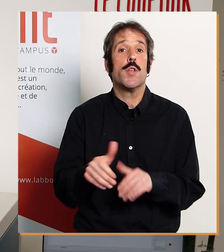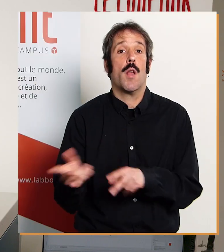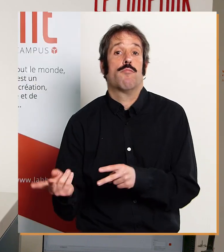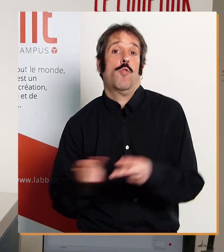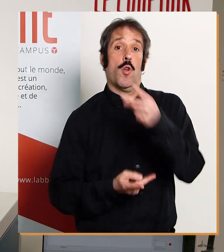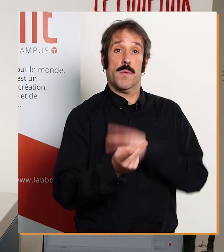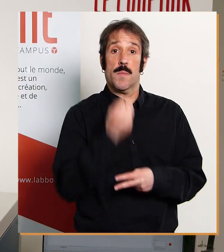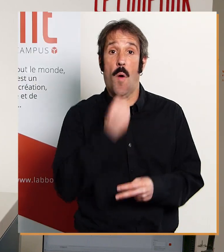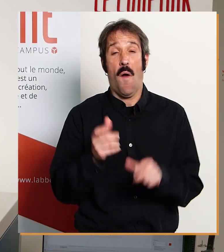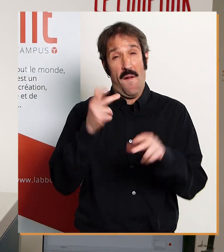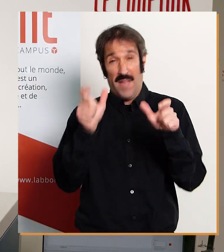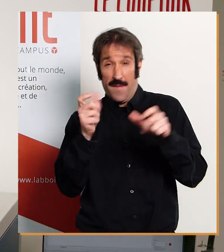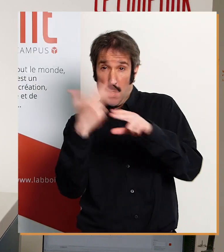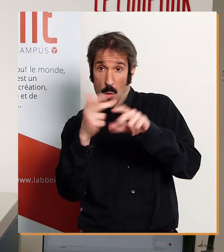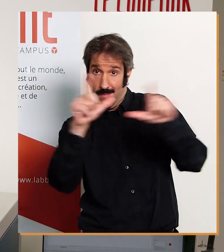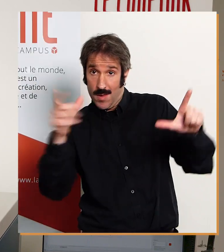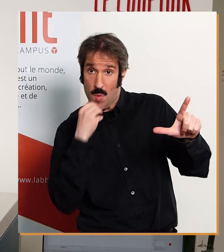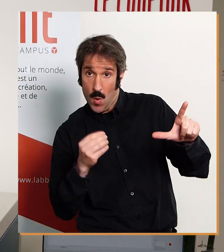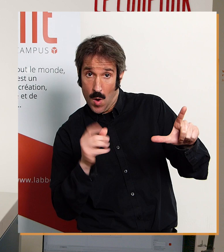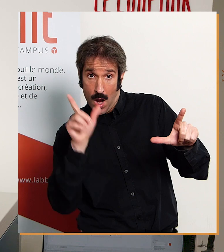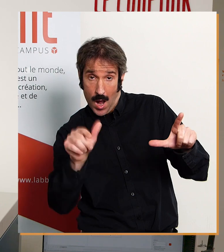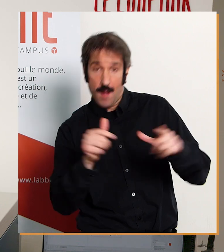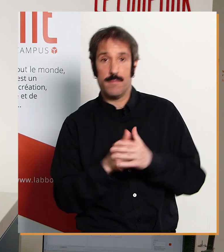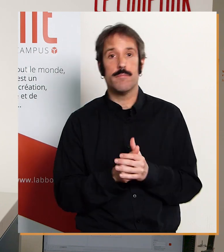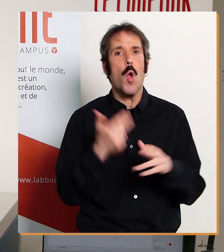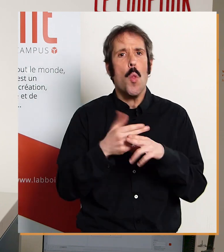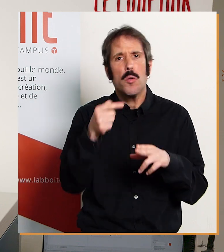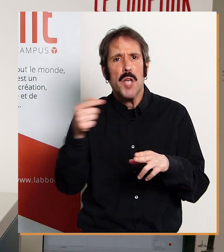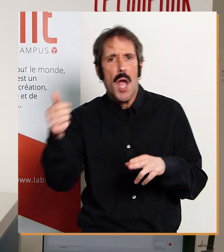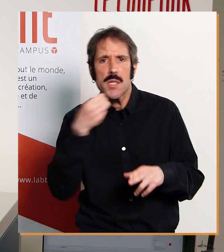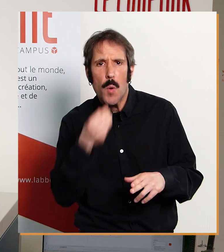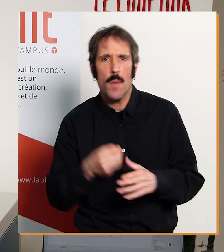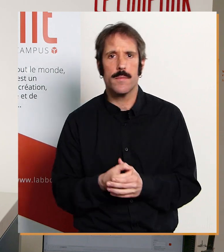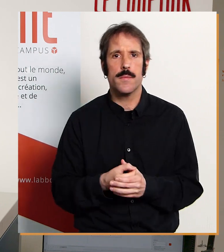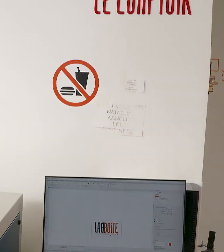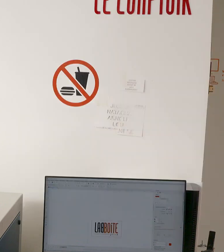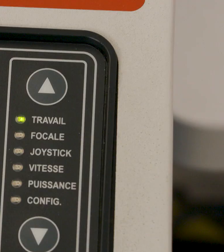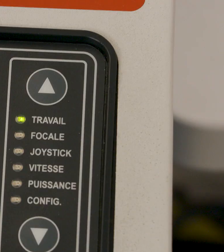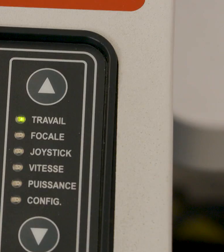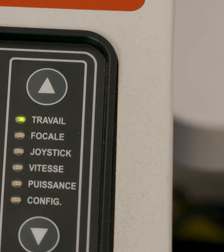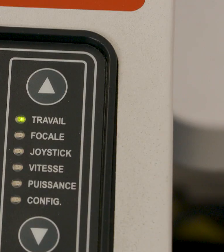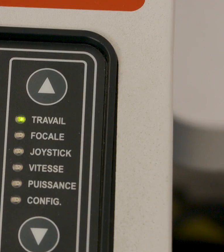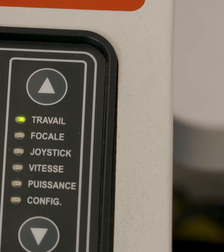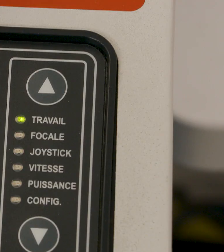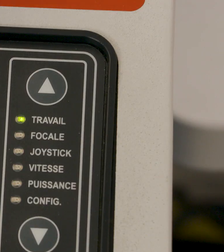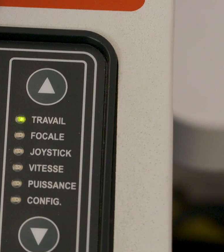Une fois mon fichier transmis, je vérifie que son nom s'affiche bien à l'écran. Ici, sans nom-1.